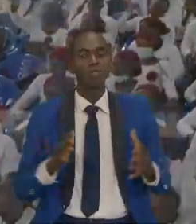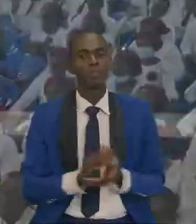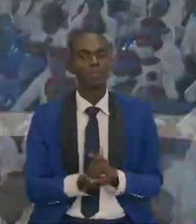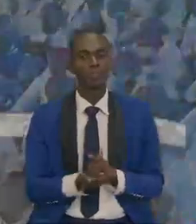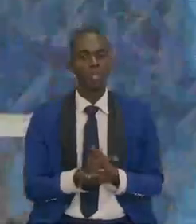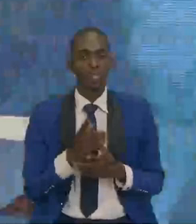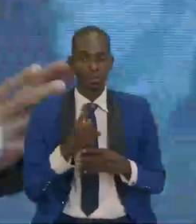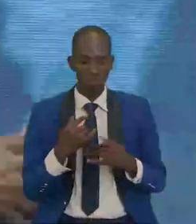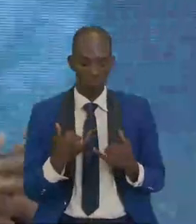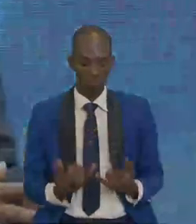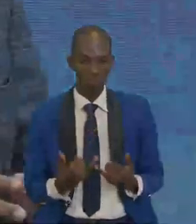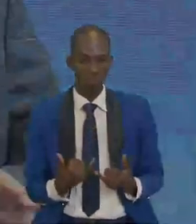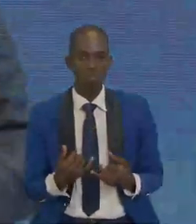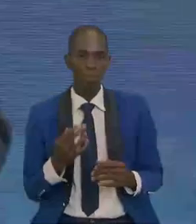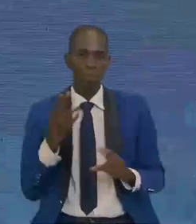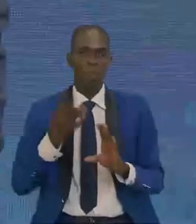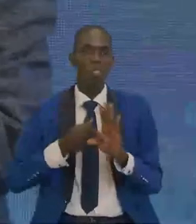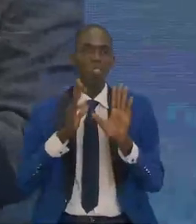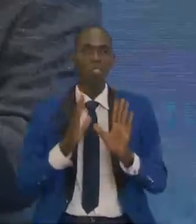J'aurai l'abondance.